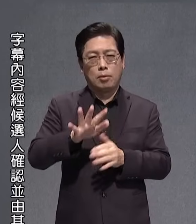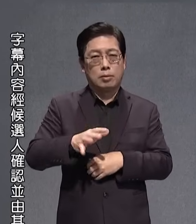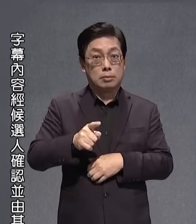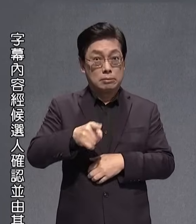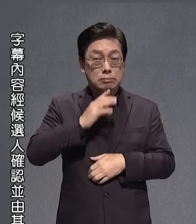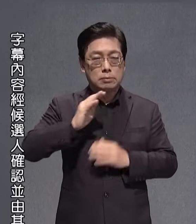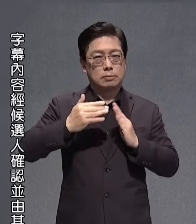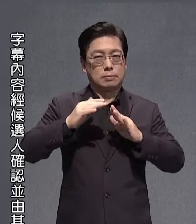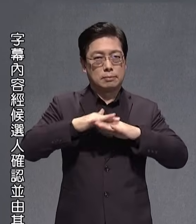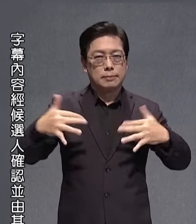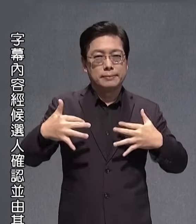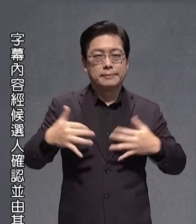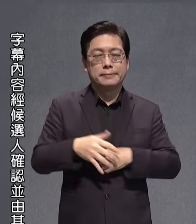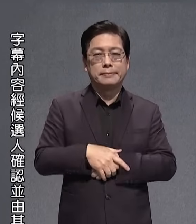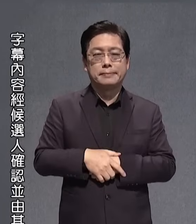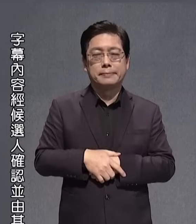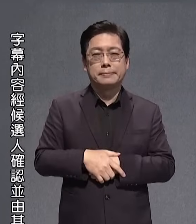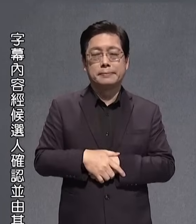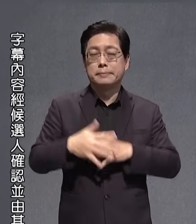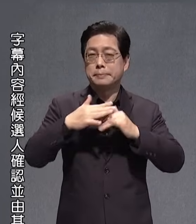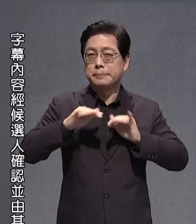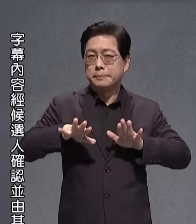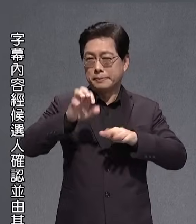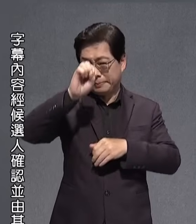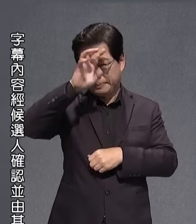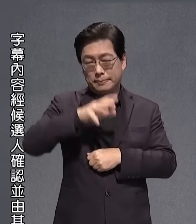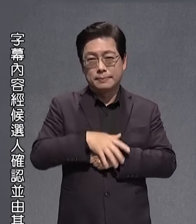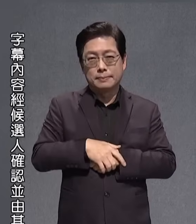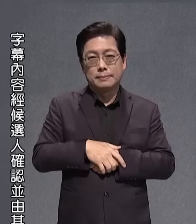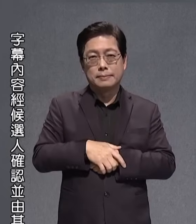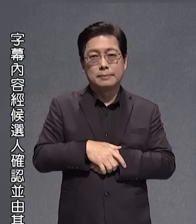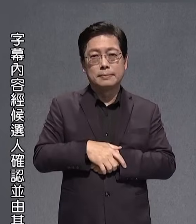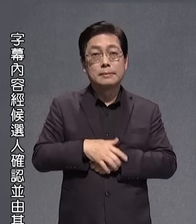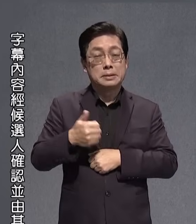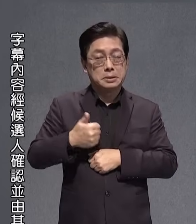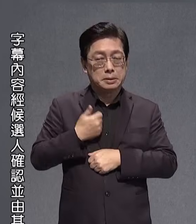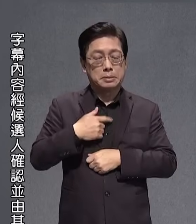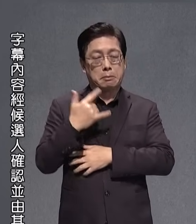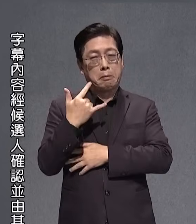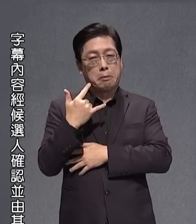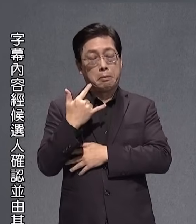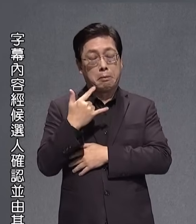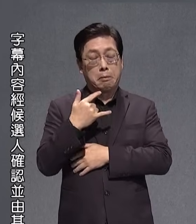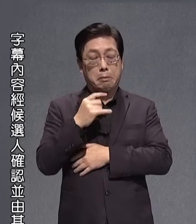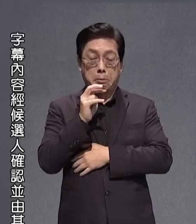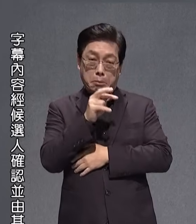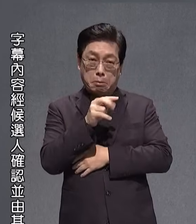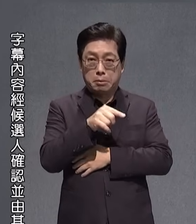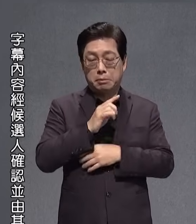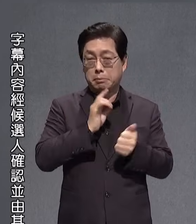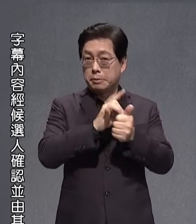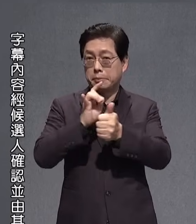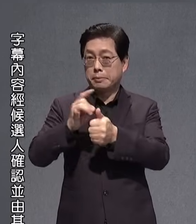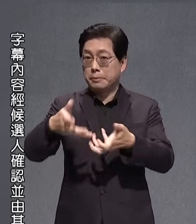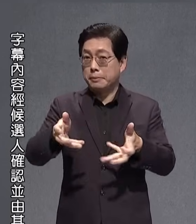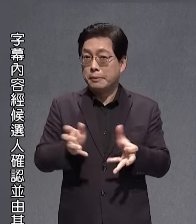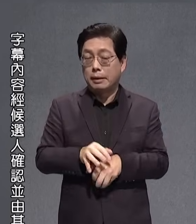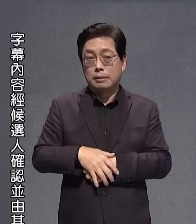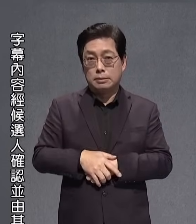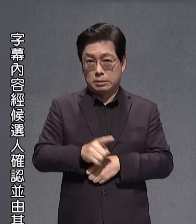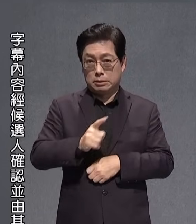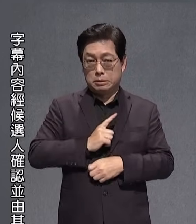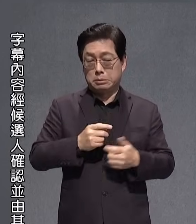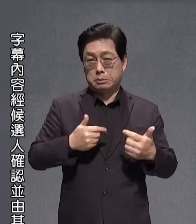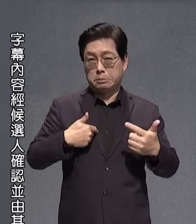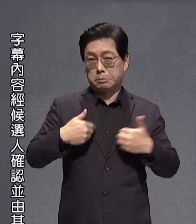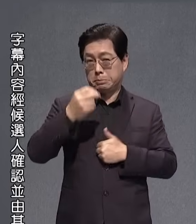国安问题。所以民进党啊，目睭金金的看，看咱诈骗集团这么嚣